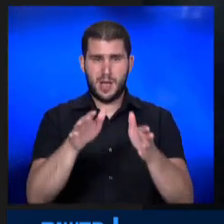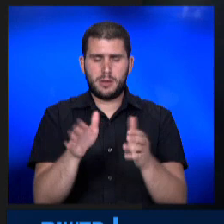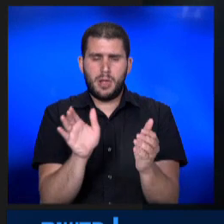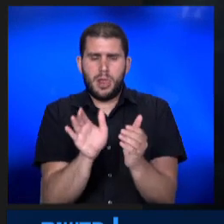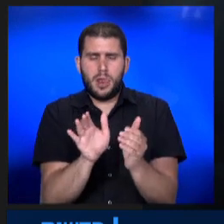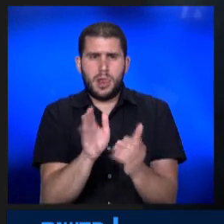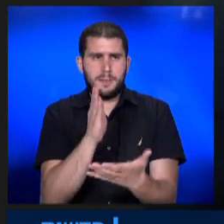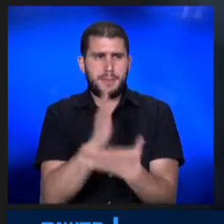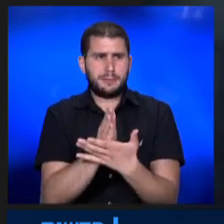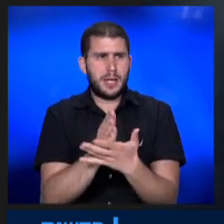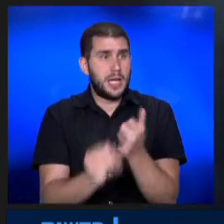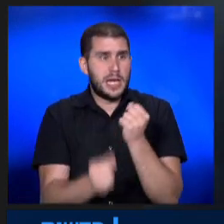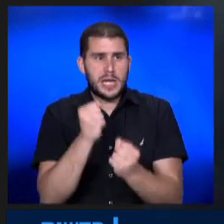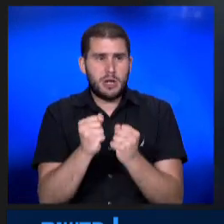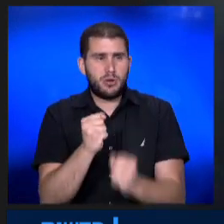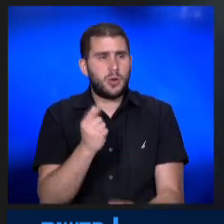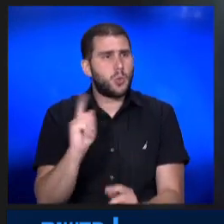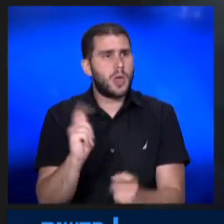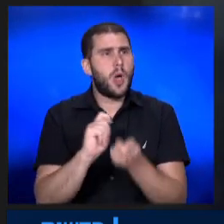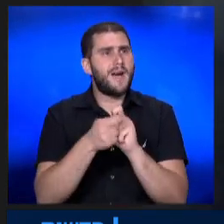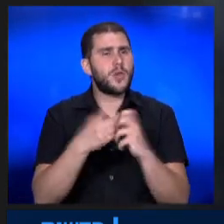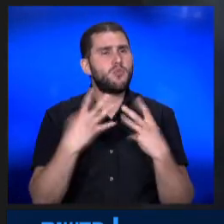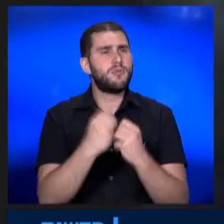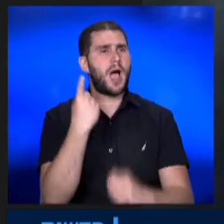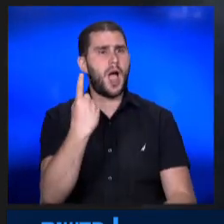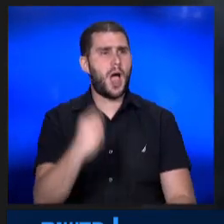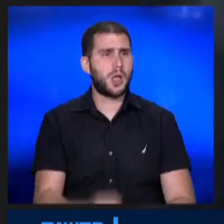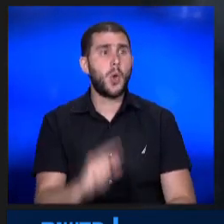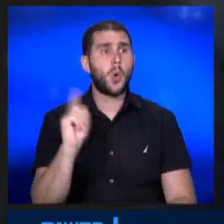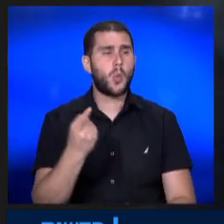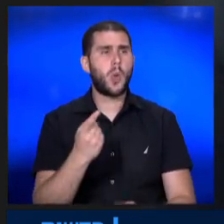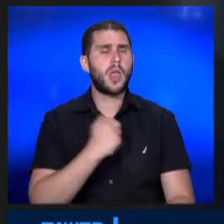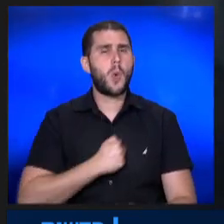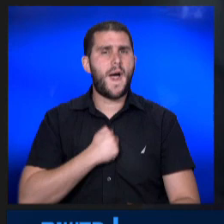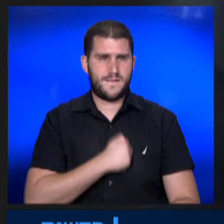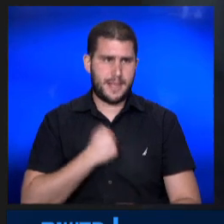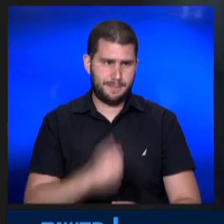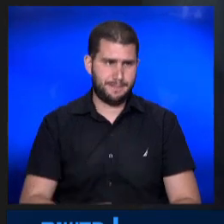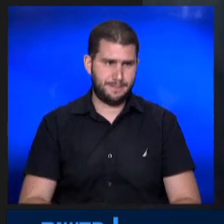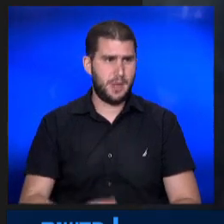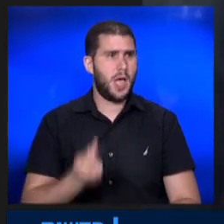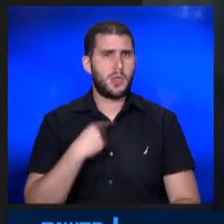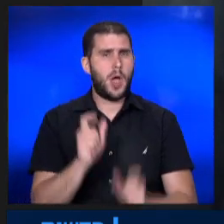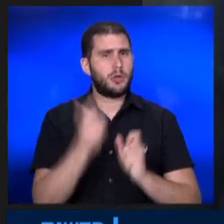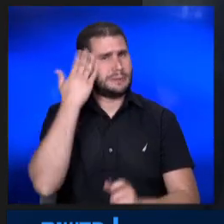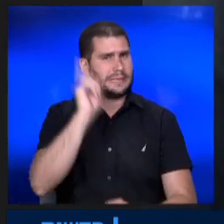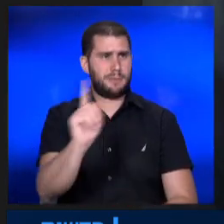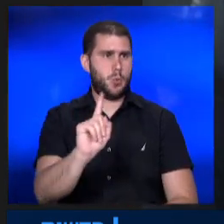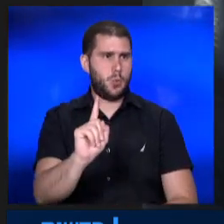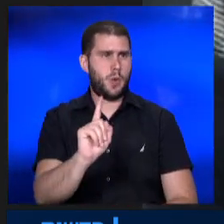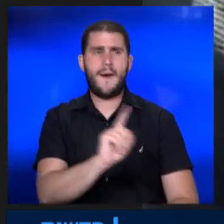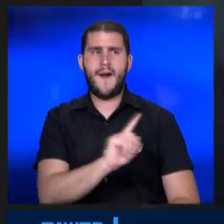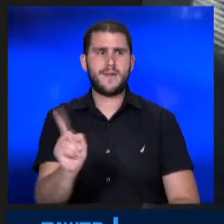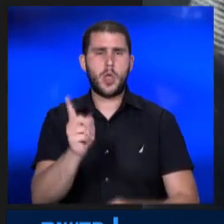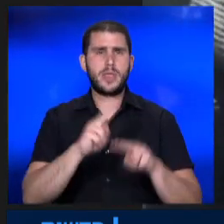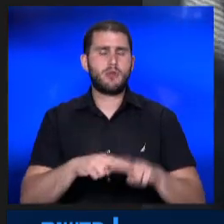באמצע, קשה. כולנו הפך להיות משפחה אחת, כולנו אבלים. אנחנו לא אנשים זרים, אף אחד לא